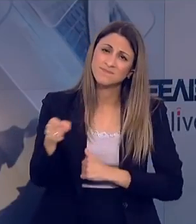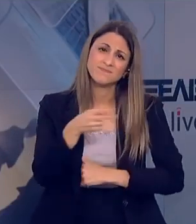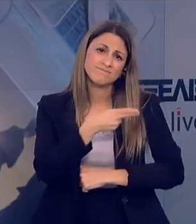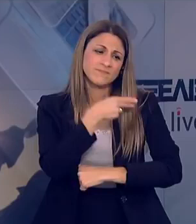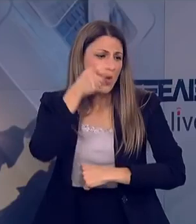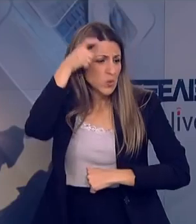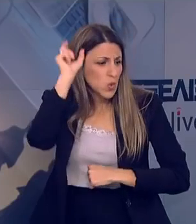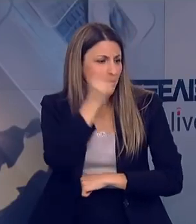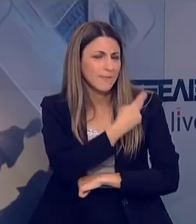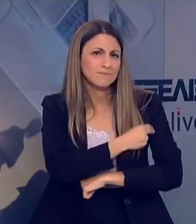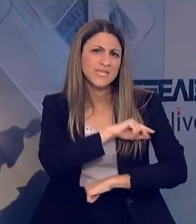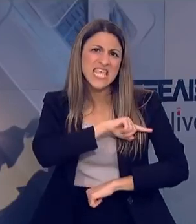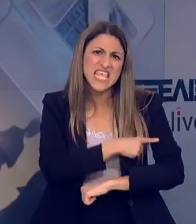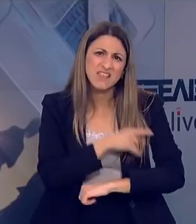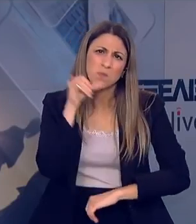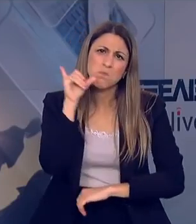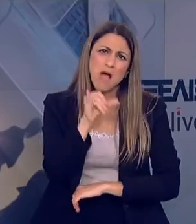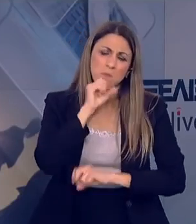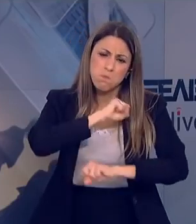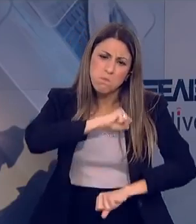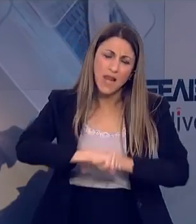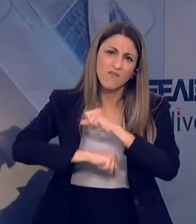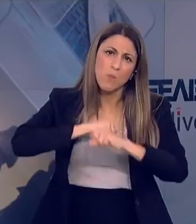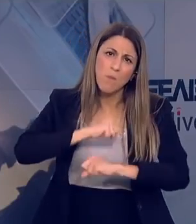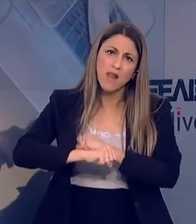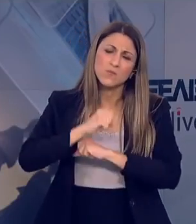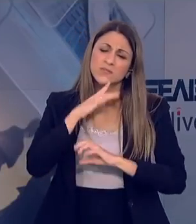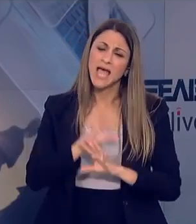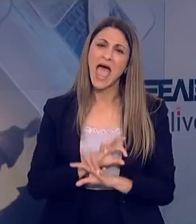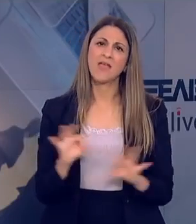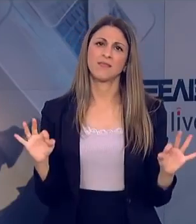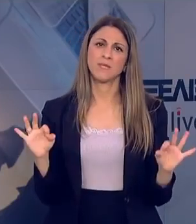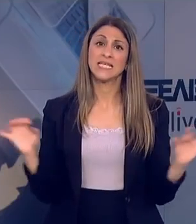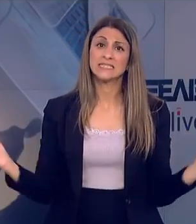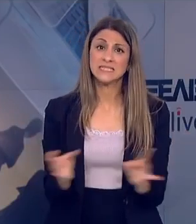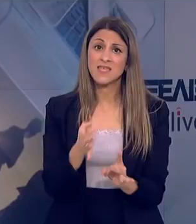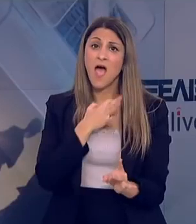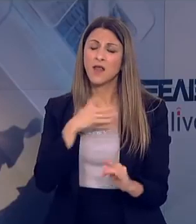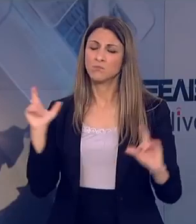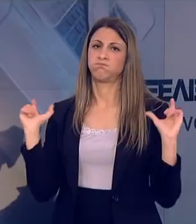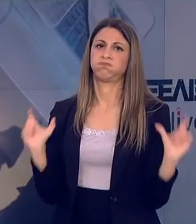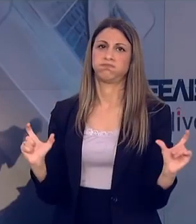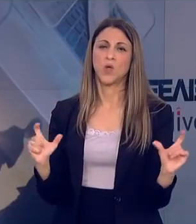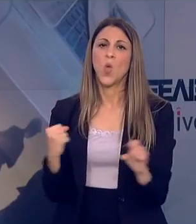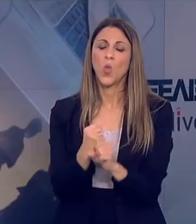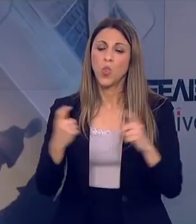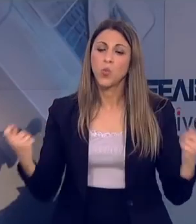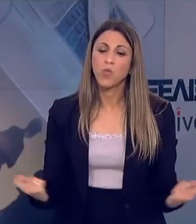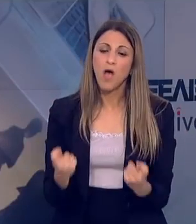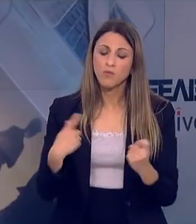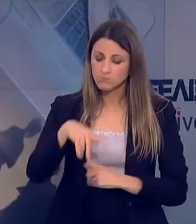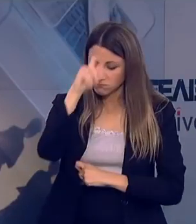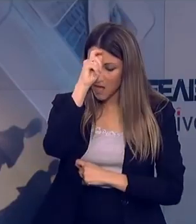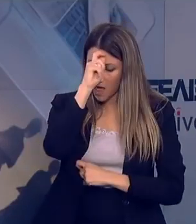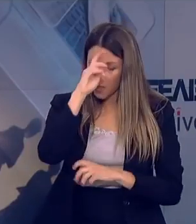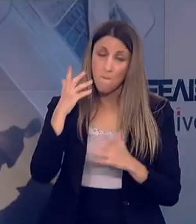προσωπικό βρίσκεται στην πρώτη γραμμή και με την αυταπάρνηση και την ετοιμότητα που έχει συμβάλει αποφασιστικά στα πολύ θετικά αποτελέσματα που έχουμε